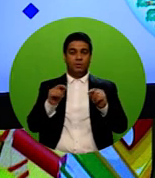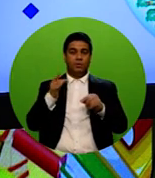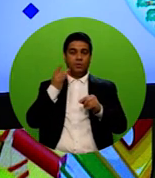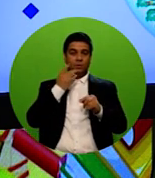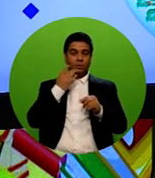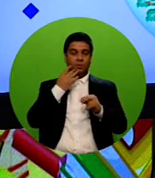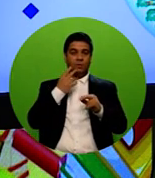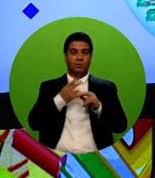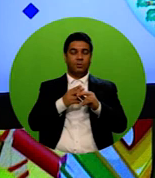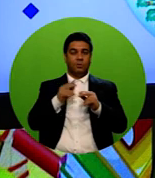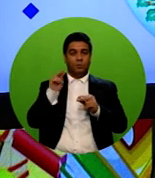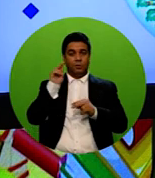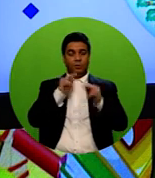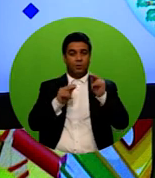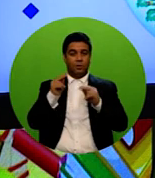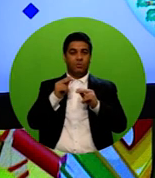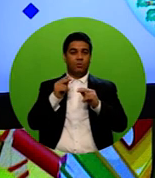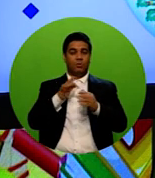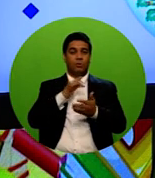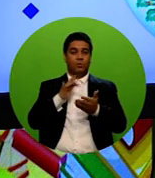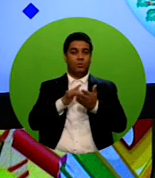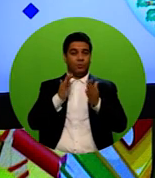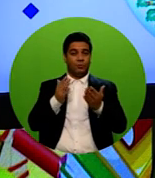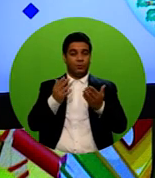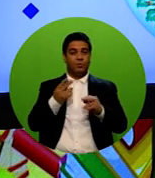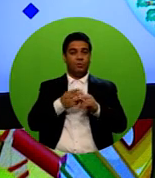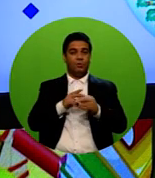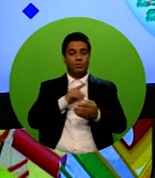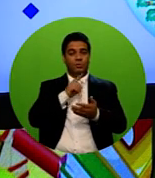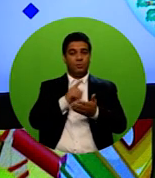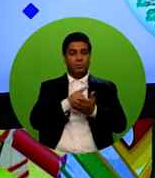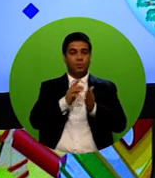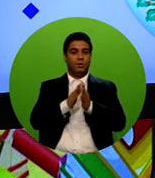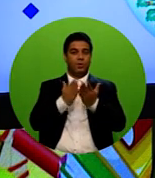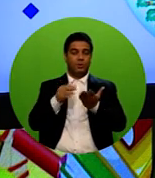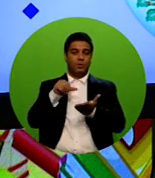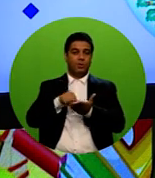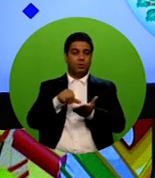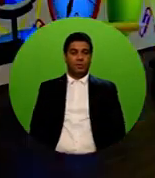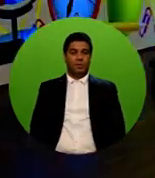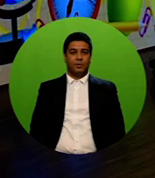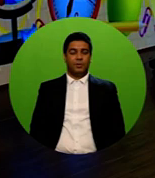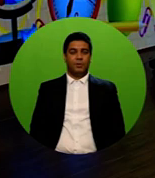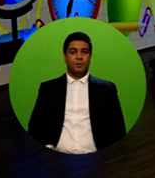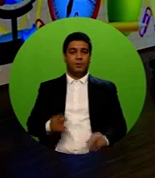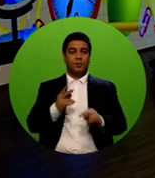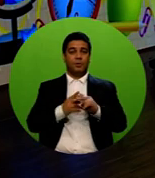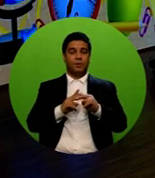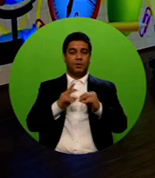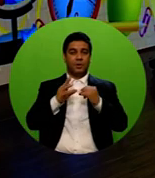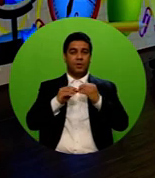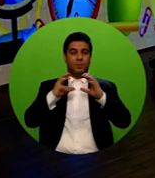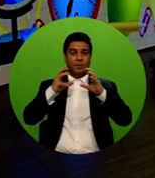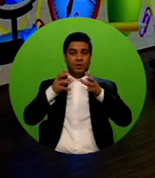doim ta'lim maskani bo'lgani uchun albatta unda kitob ishtirok etishi kerak. Mana bu yer